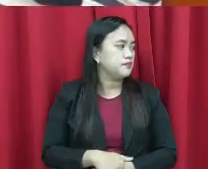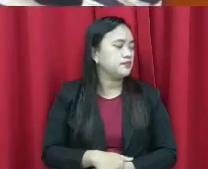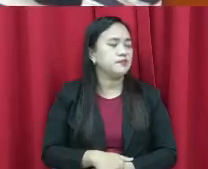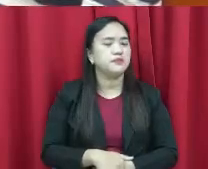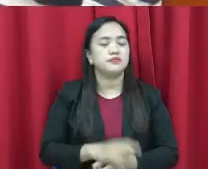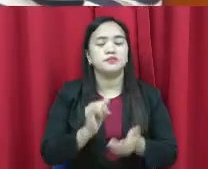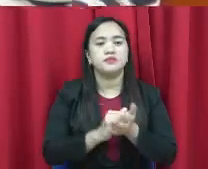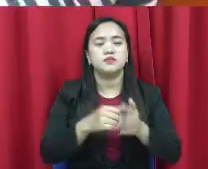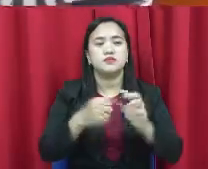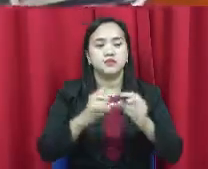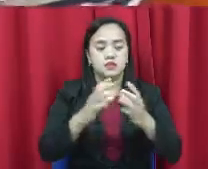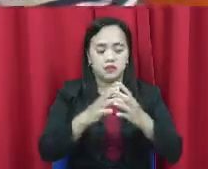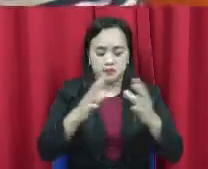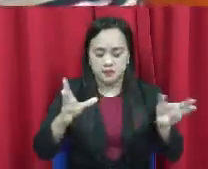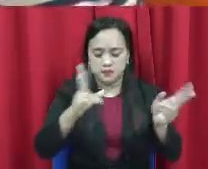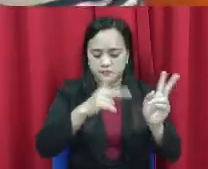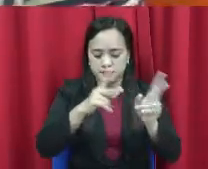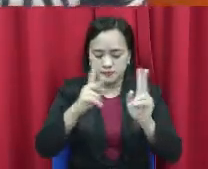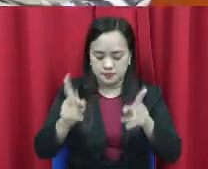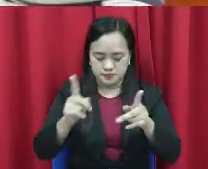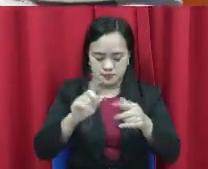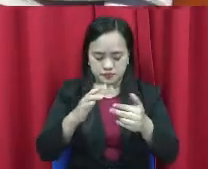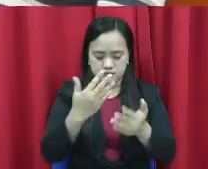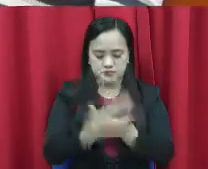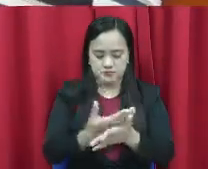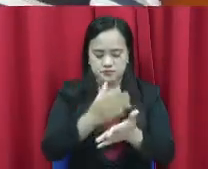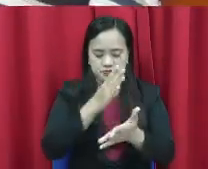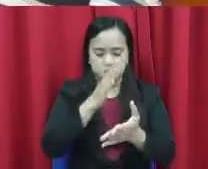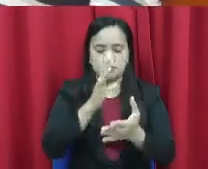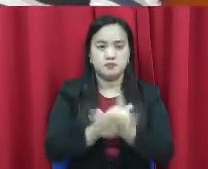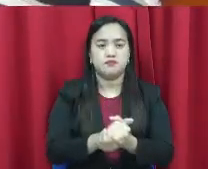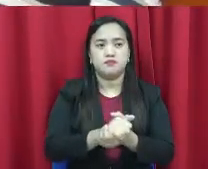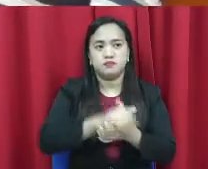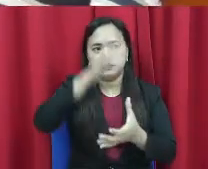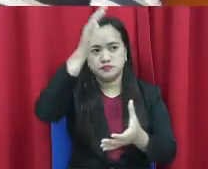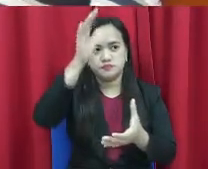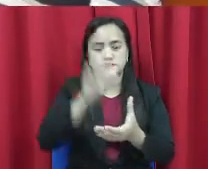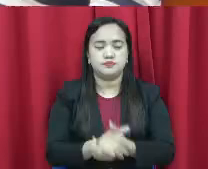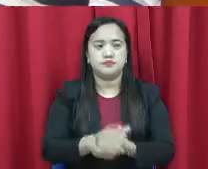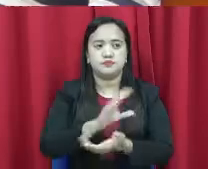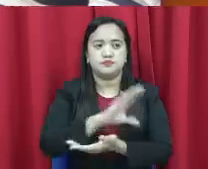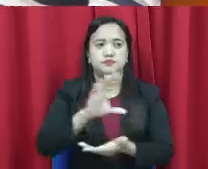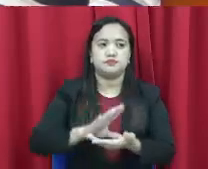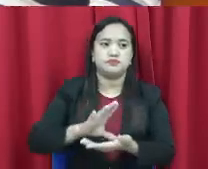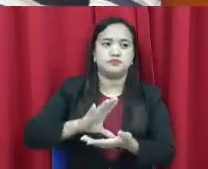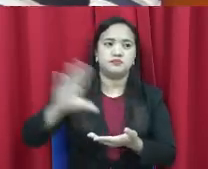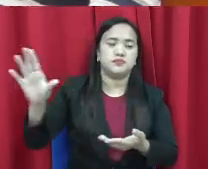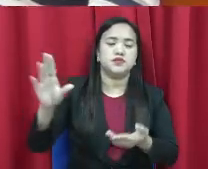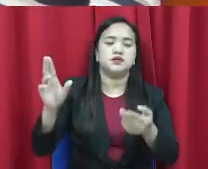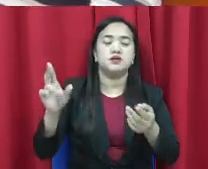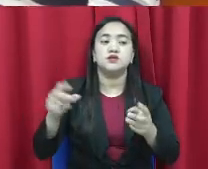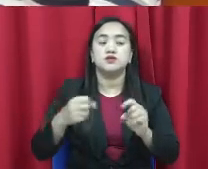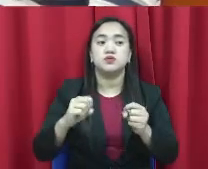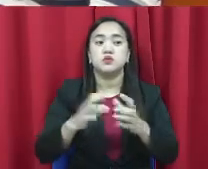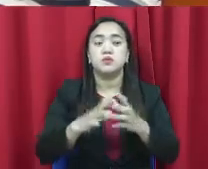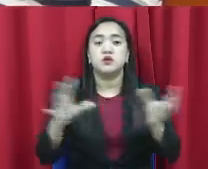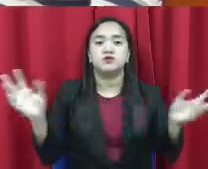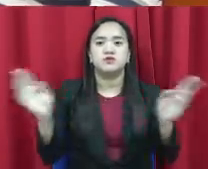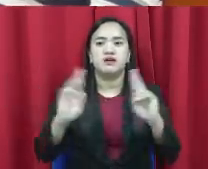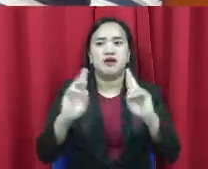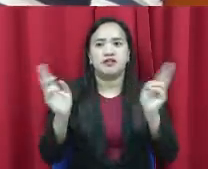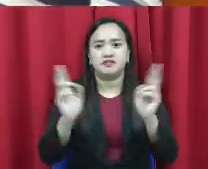prepared na prepared yung mga mga mag-asawa lalo na hanggang college plan ng mga bata ready na eh po